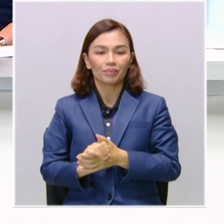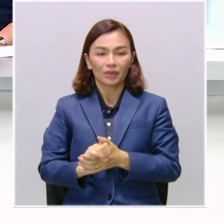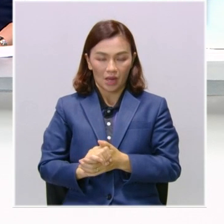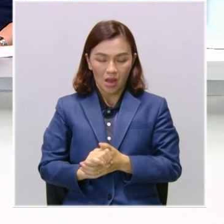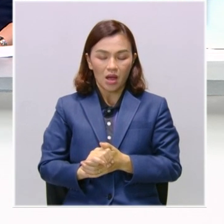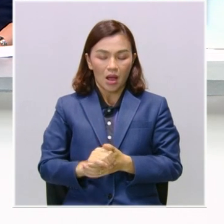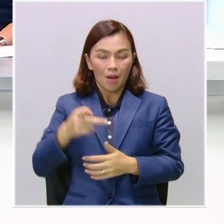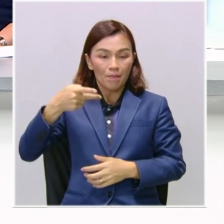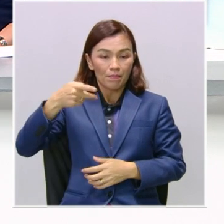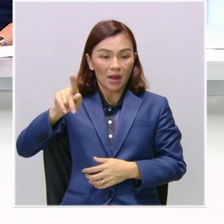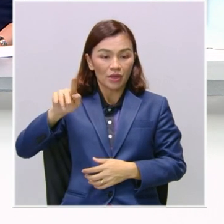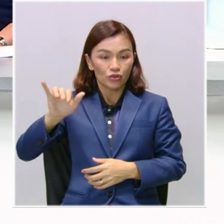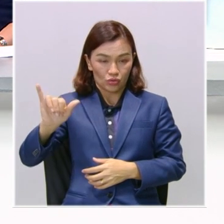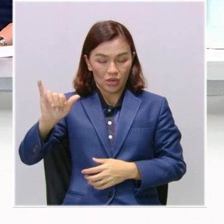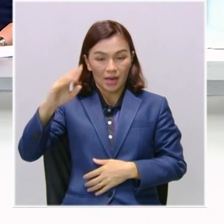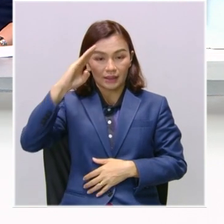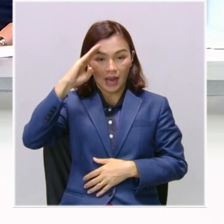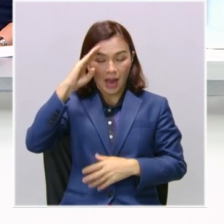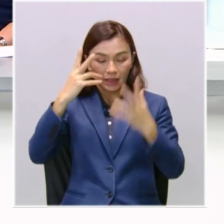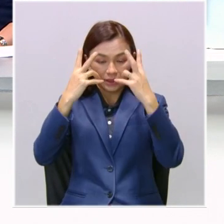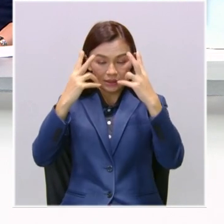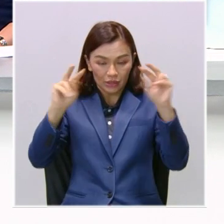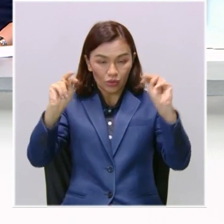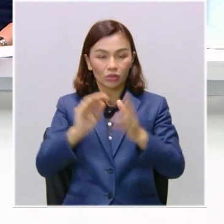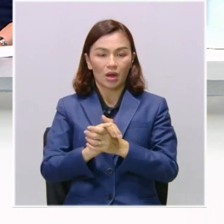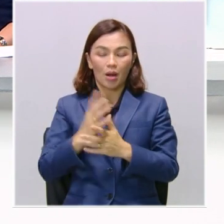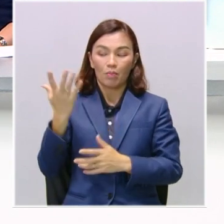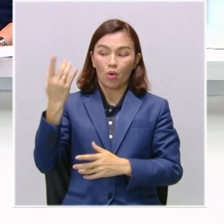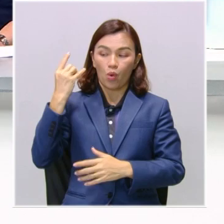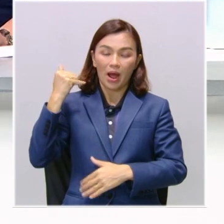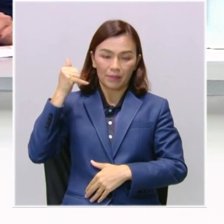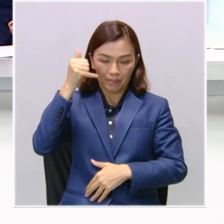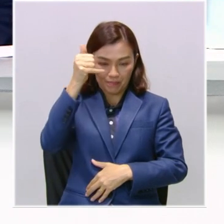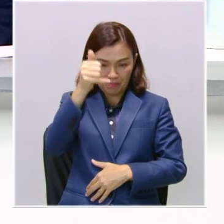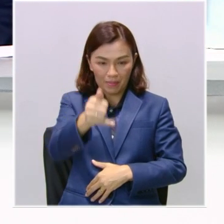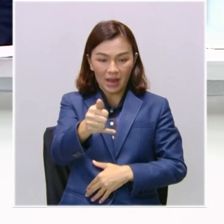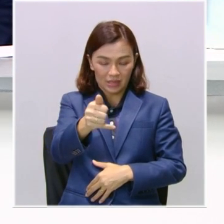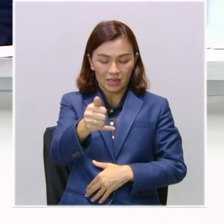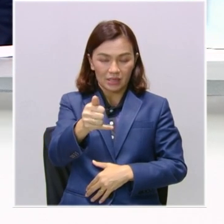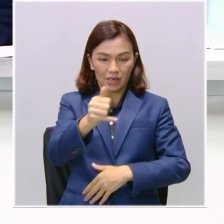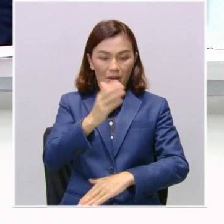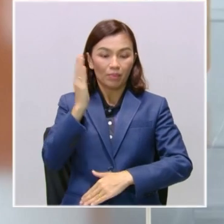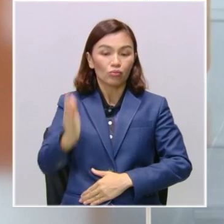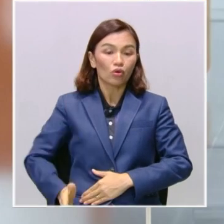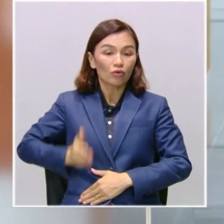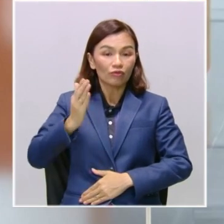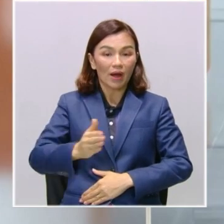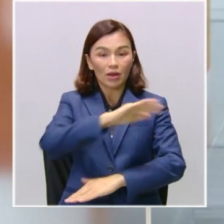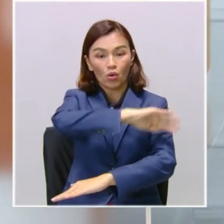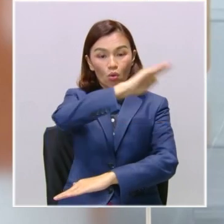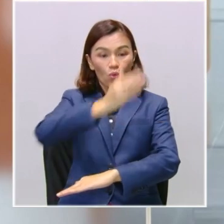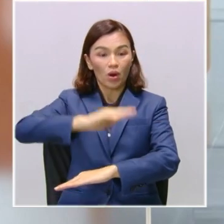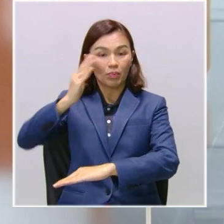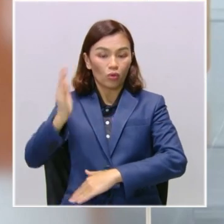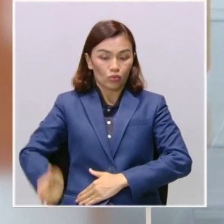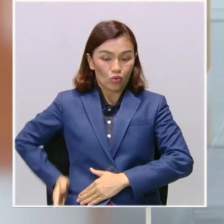ทธ์จันทร์โอชาที่ลงพื้นที่หัวลำโพงเมื่อช่วงวันนี้นะคะซึ่งก็เป็นการลงพื้นที่แบบส่วนตัวค่ะหลายคนมีการ